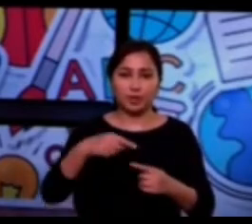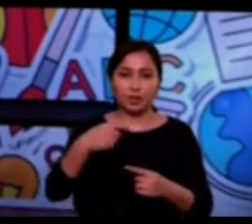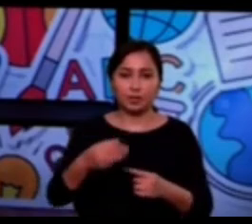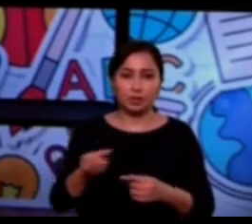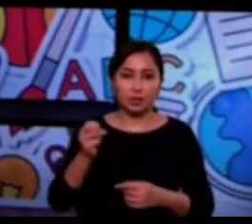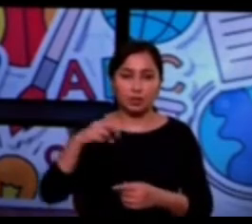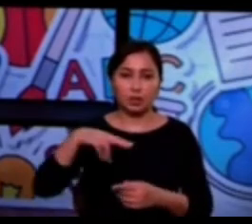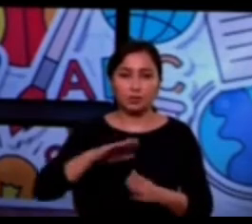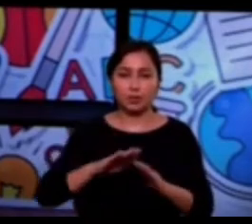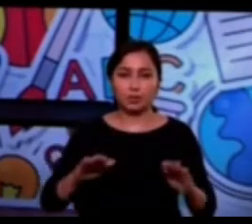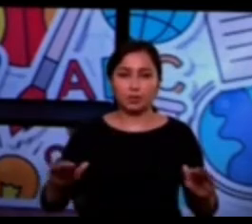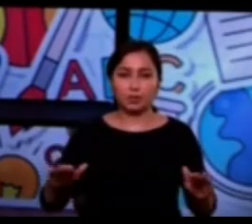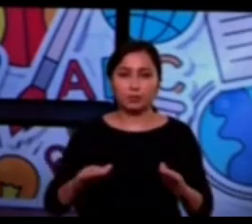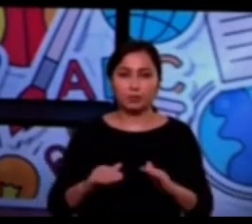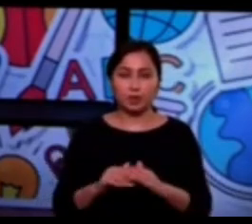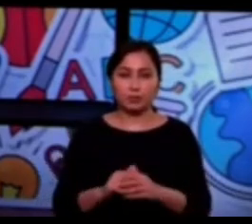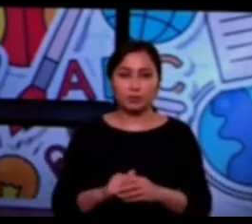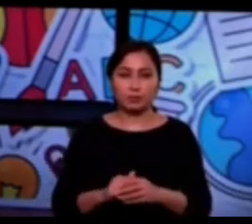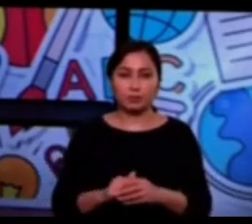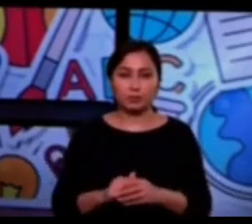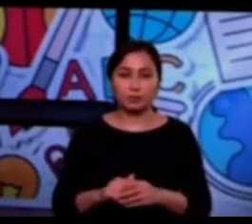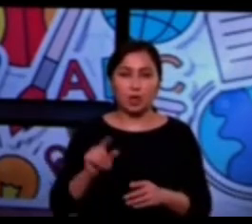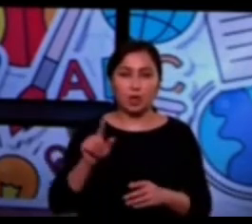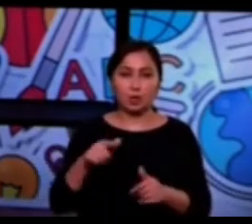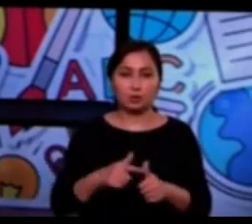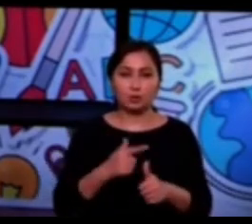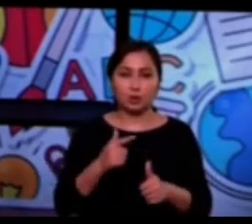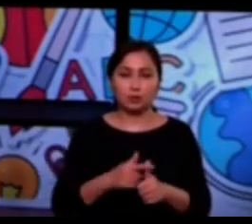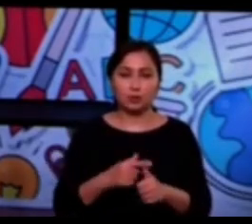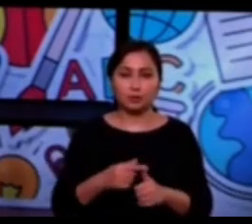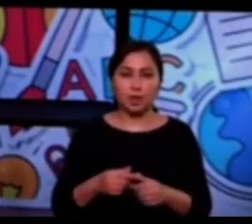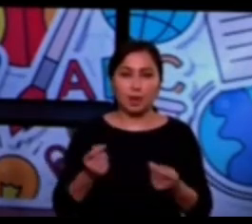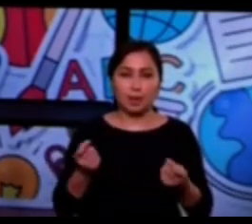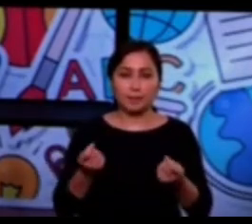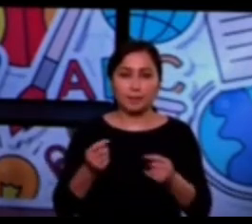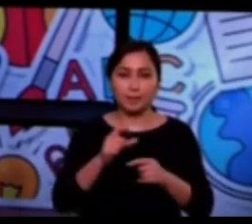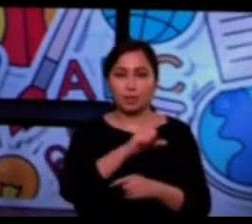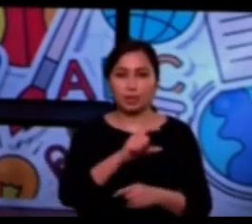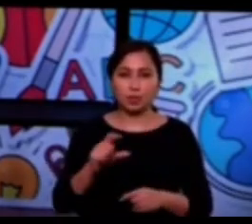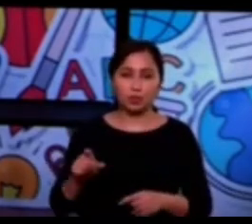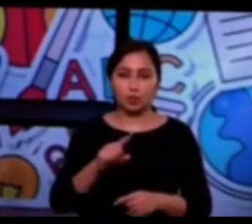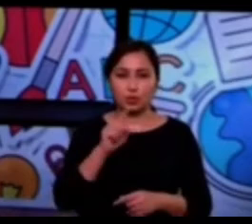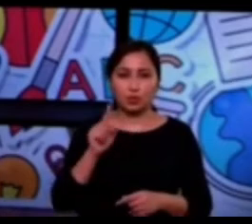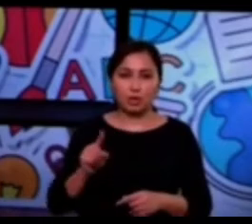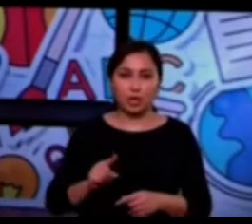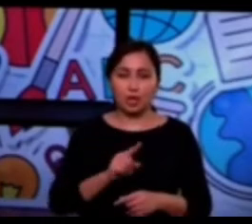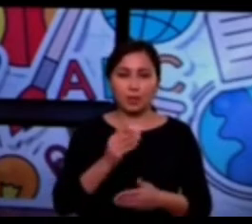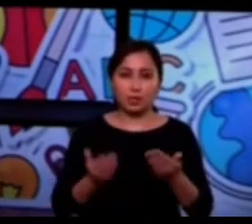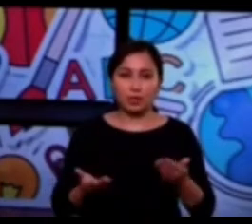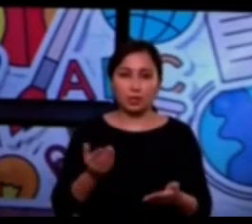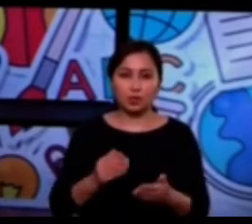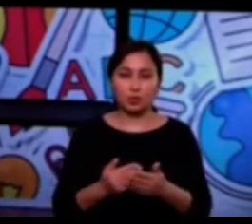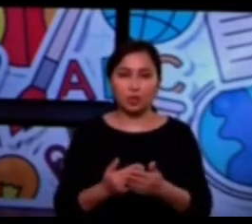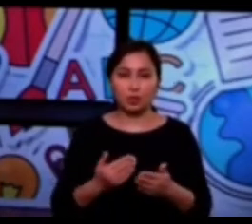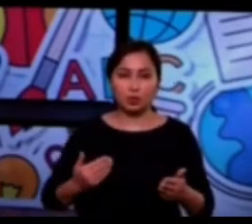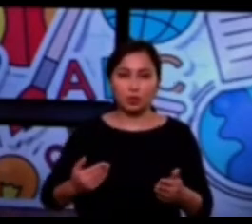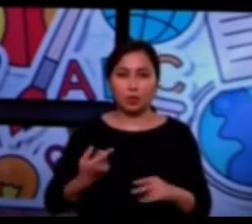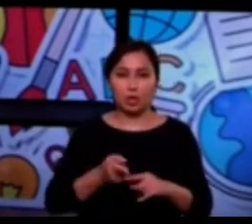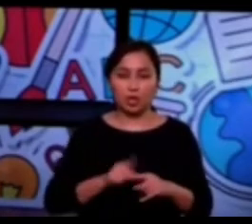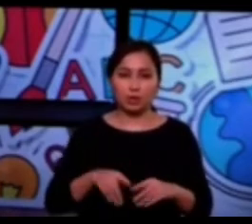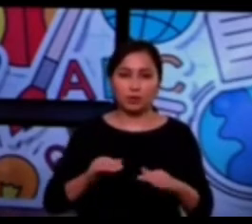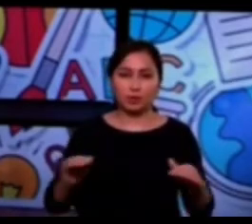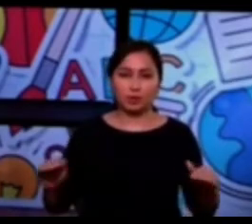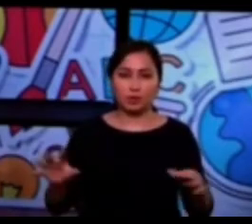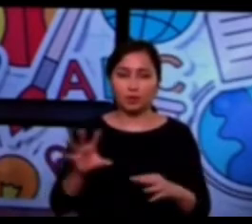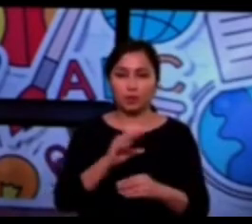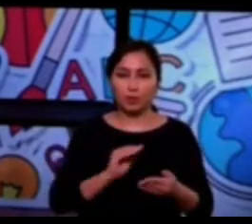Следующий элемент, ребята. Он называется малый строчный овал. Если до этого, ребятки,